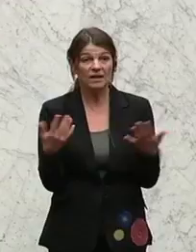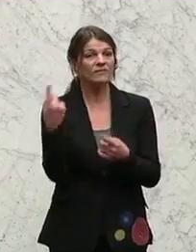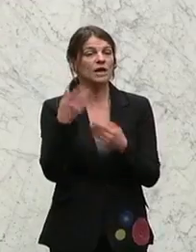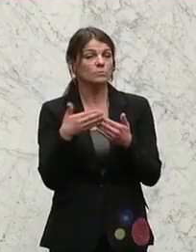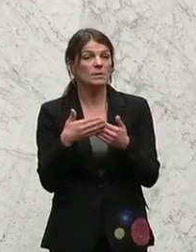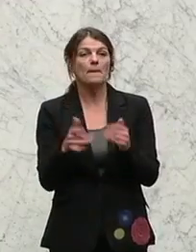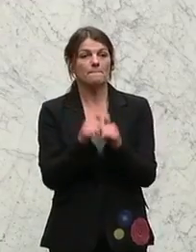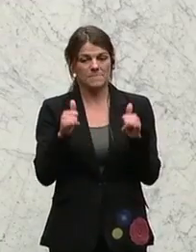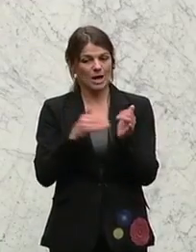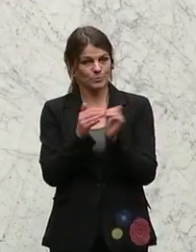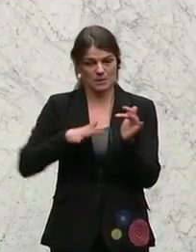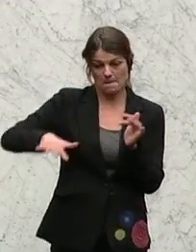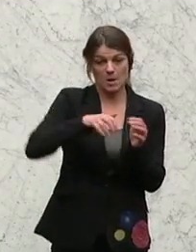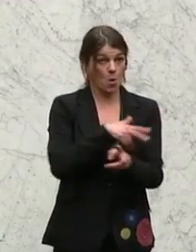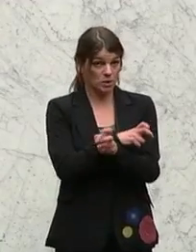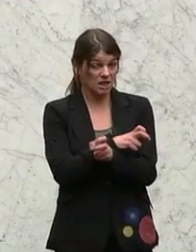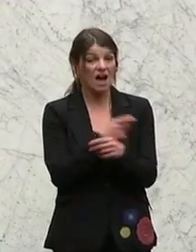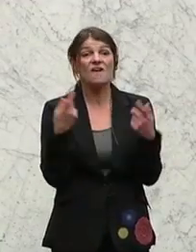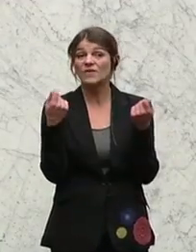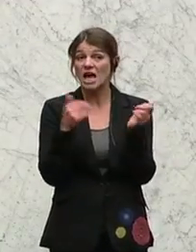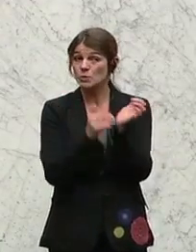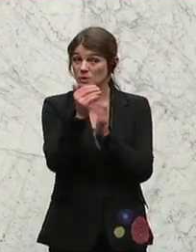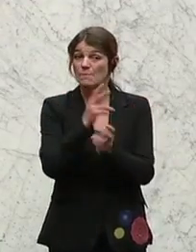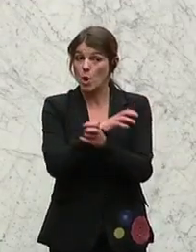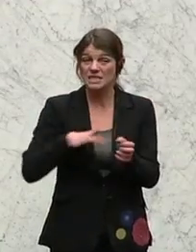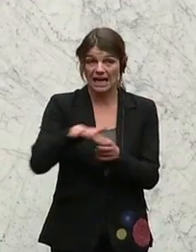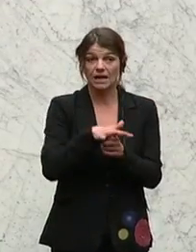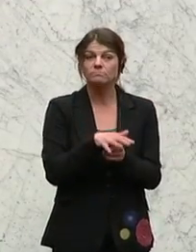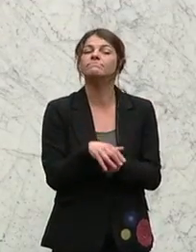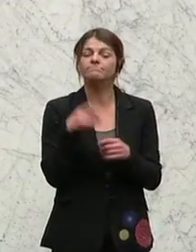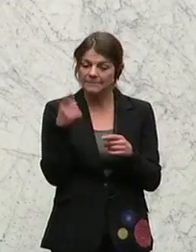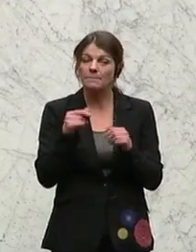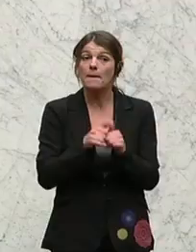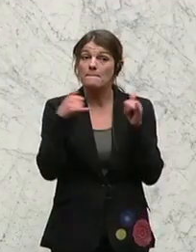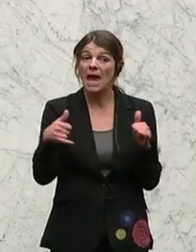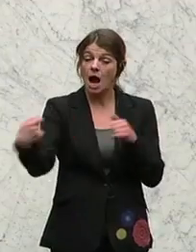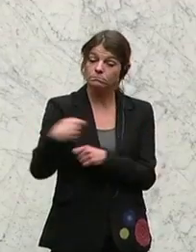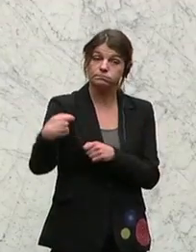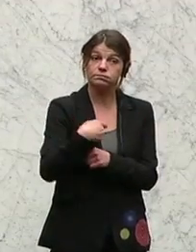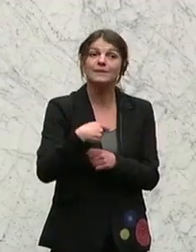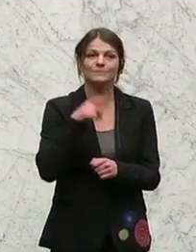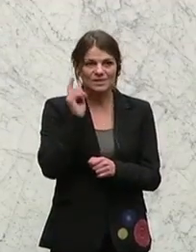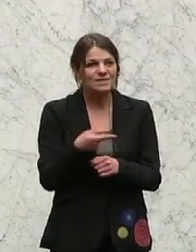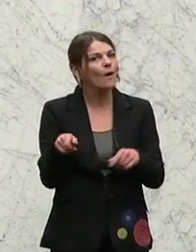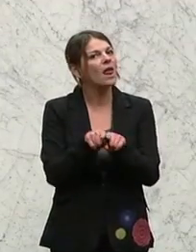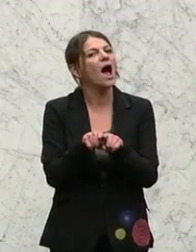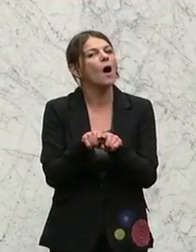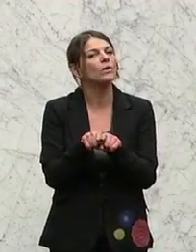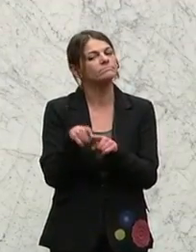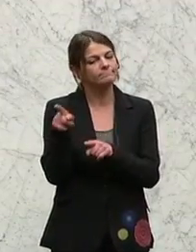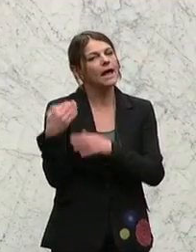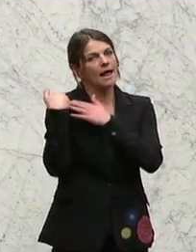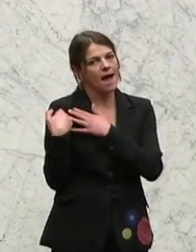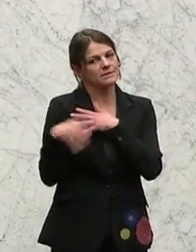selbstverständlich das Bankenwesen in Österreich, das ist das Finanzsystem, dass über die Bankenabgabe genau diese auch hier die